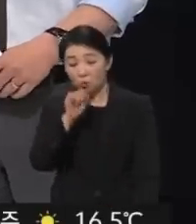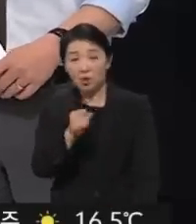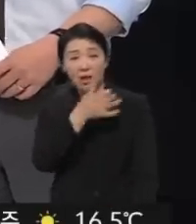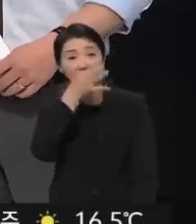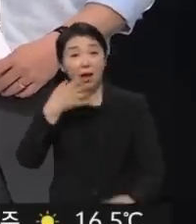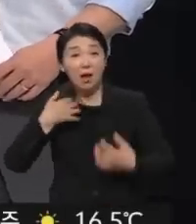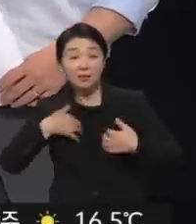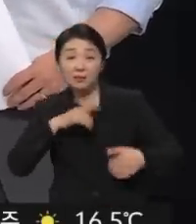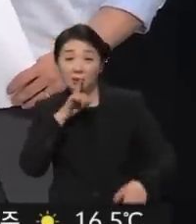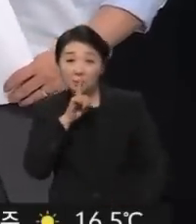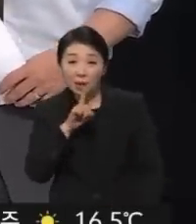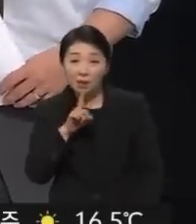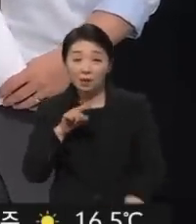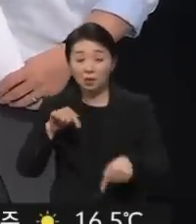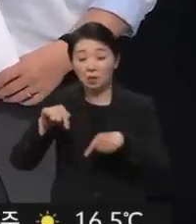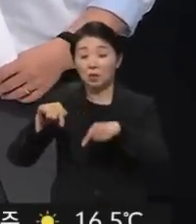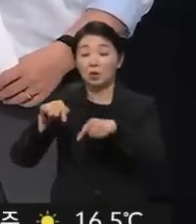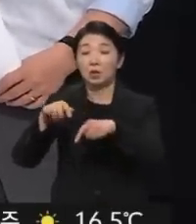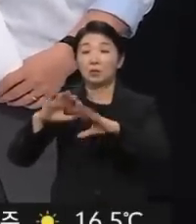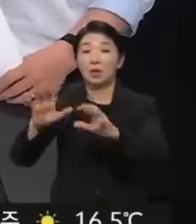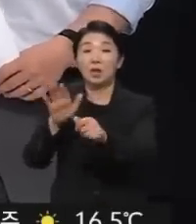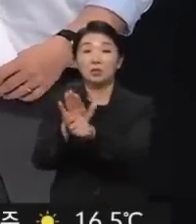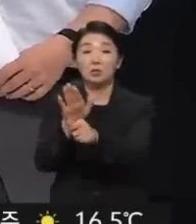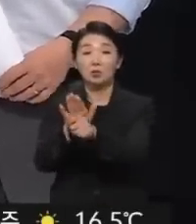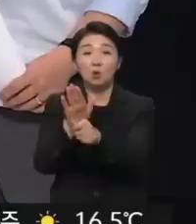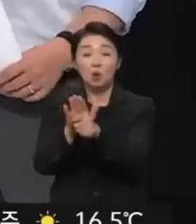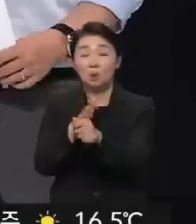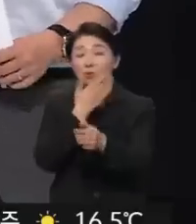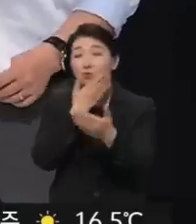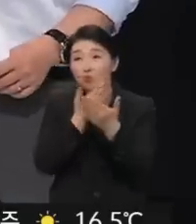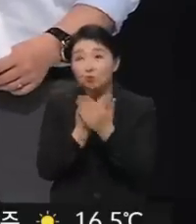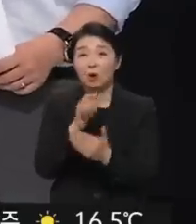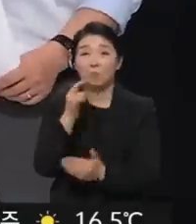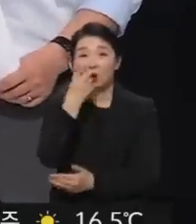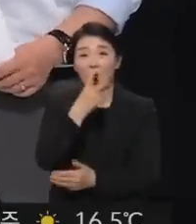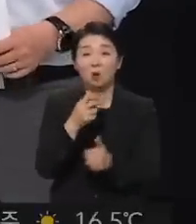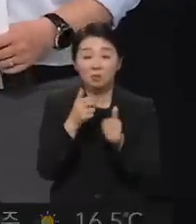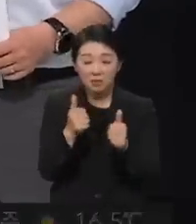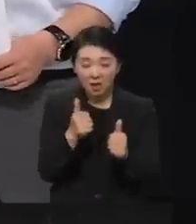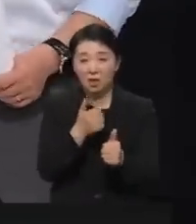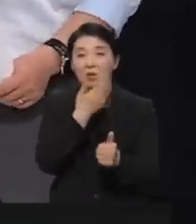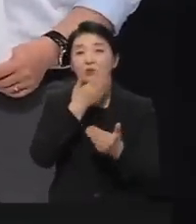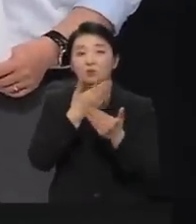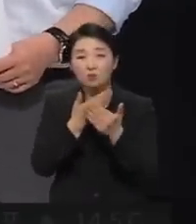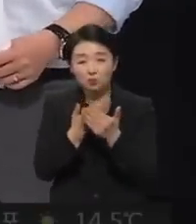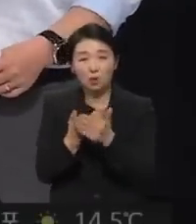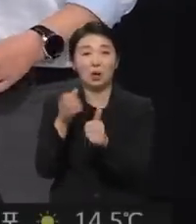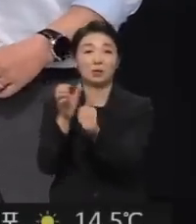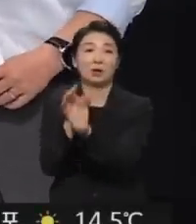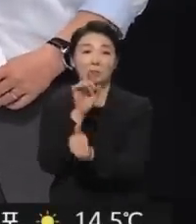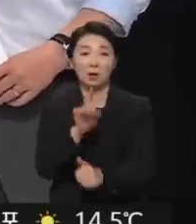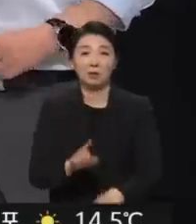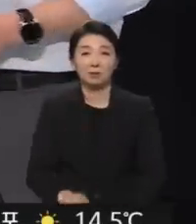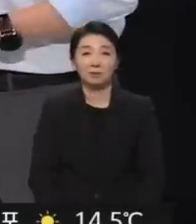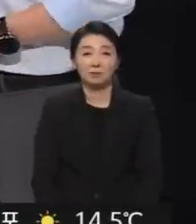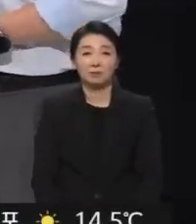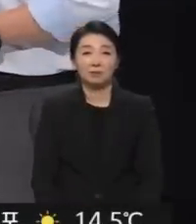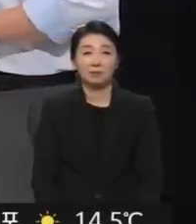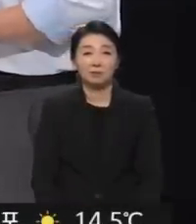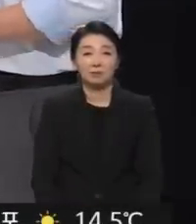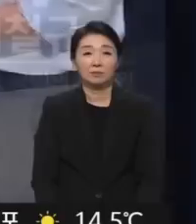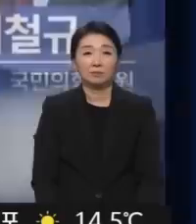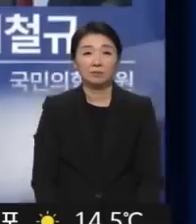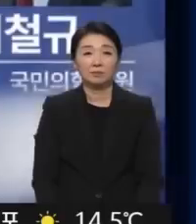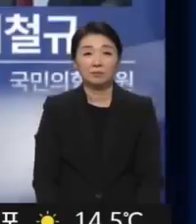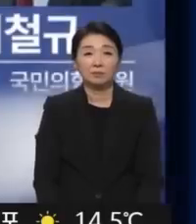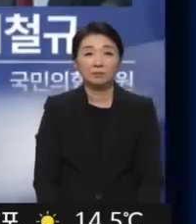싶은데요. 국정 지지율 회복의 열쇠, 검찰의 칼날에 달렸다고 공공연하게 이야기해왔죠.